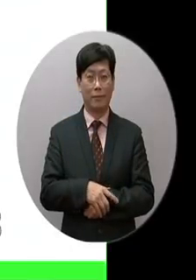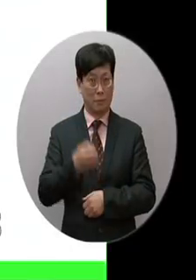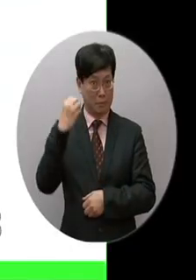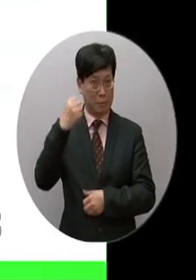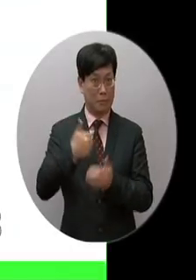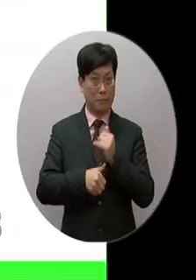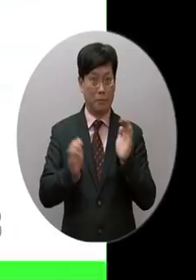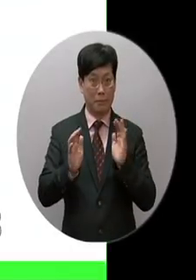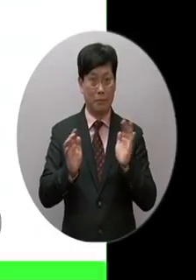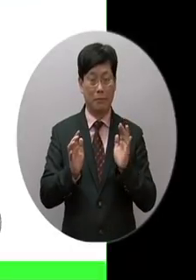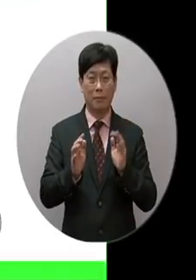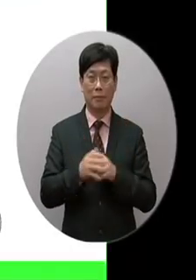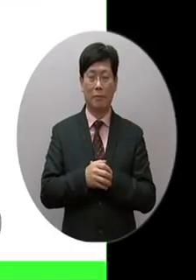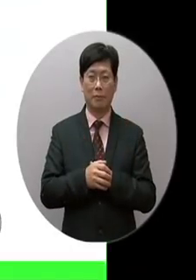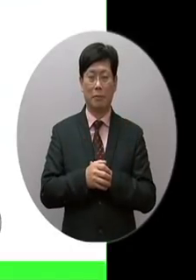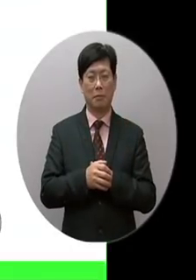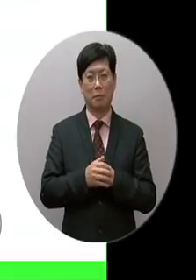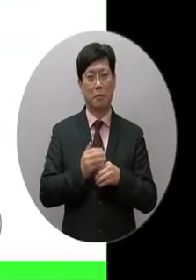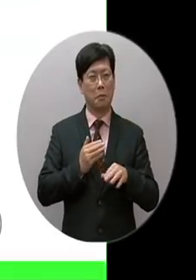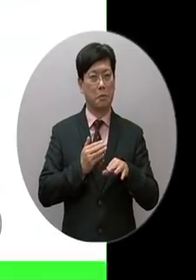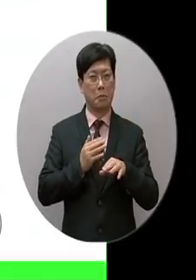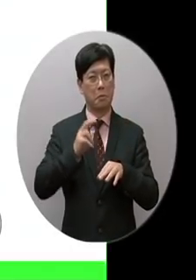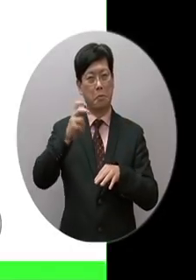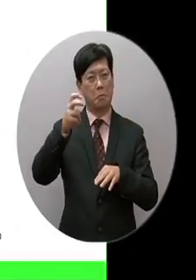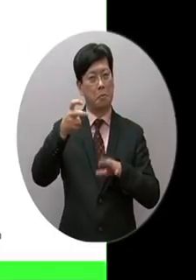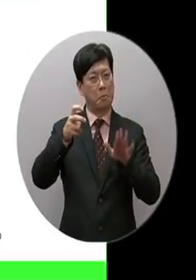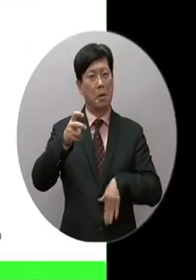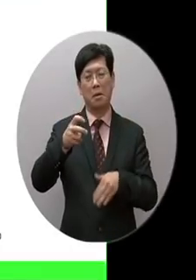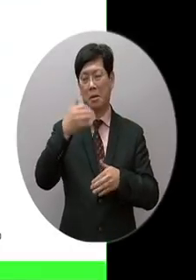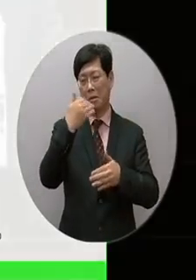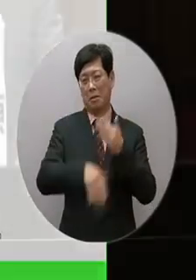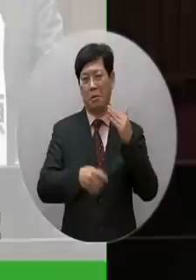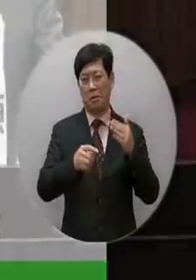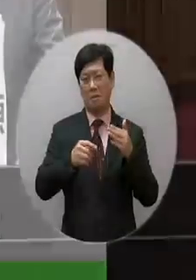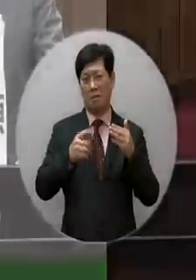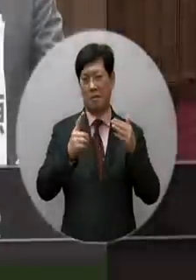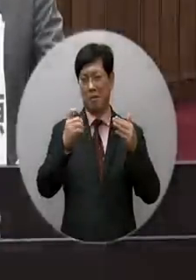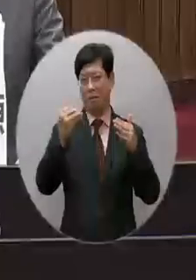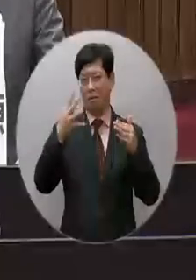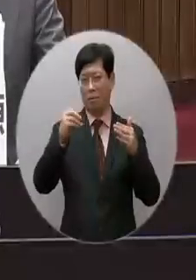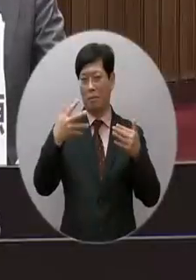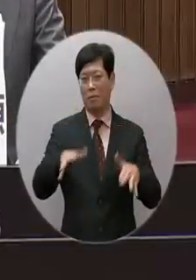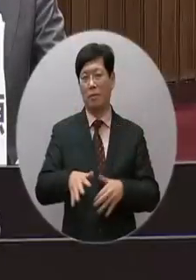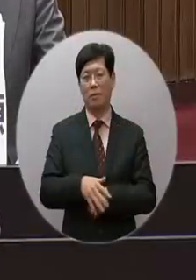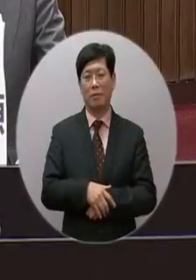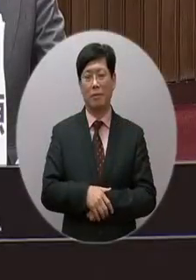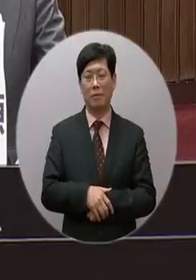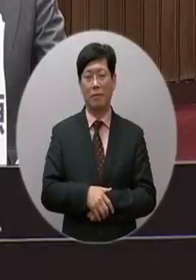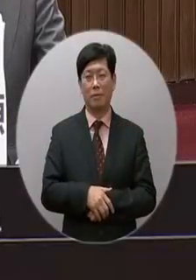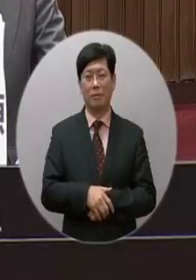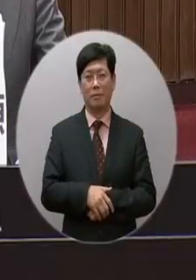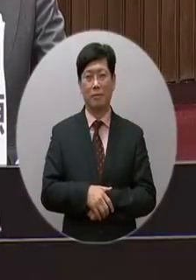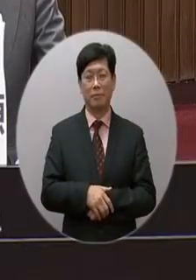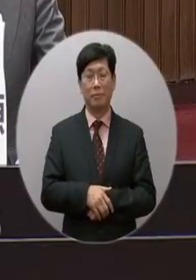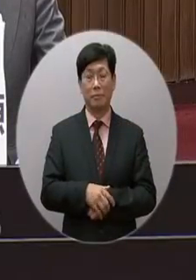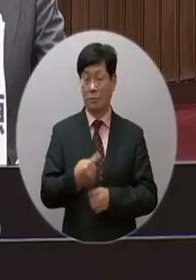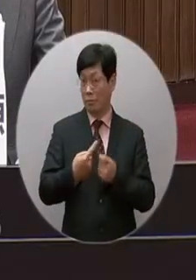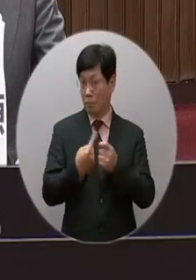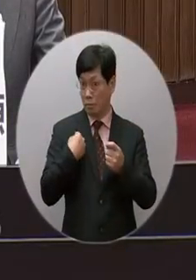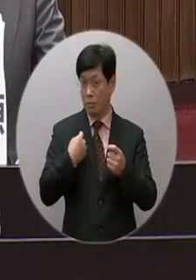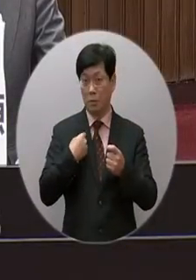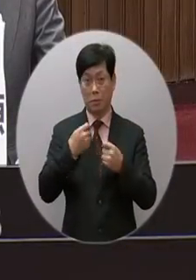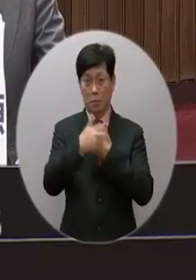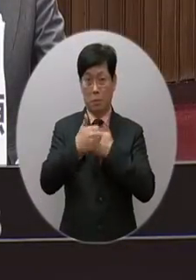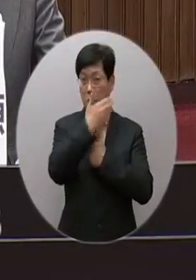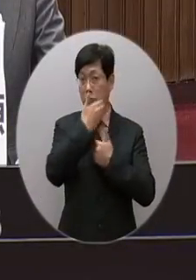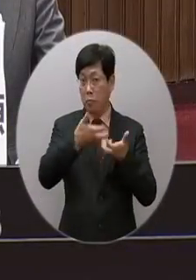新生儿已经破20万，剩19万多，所以在去年的时候，卫